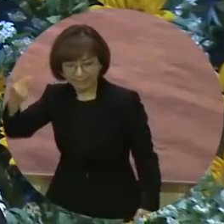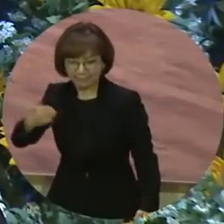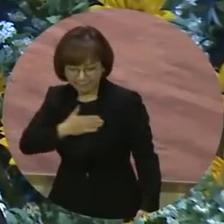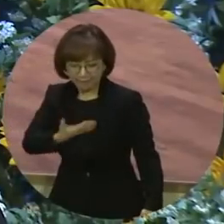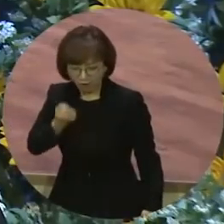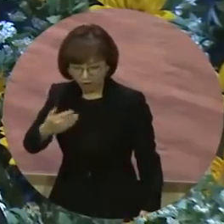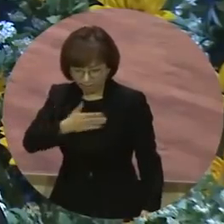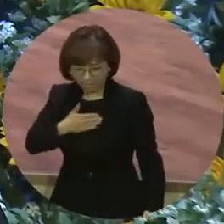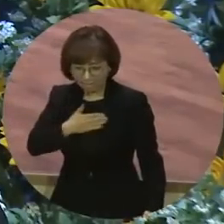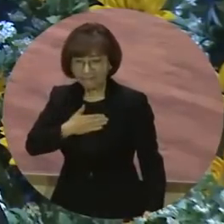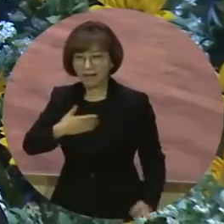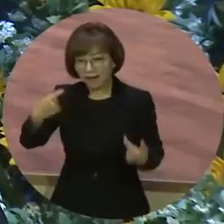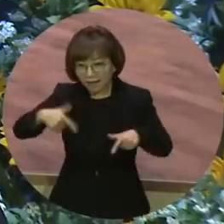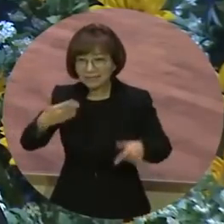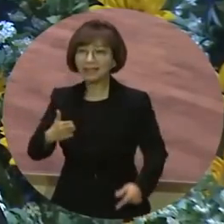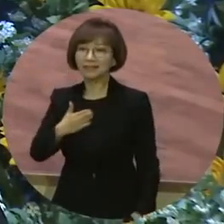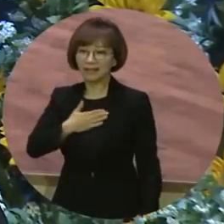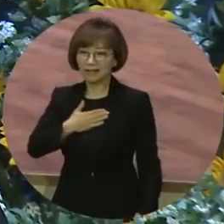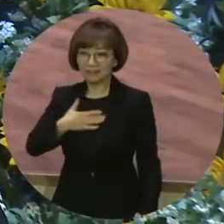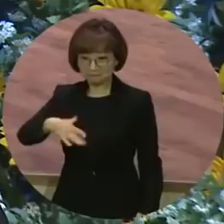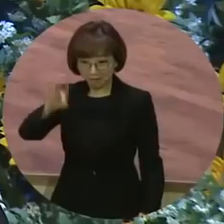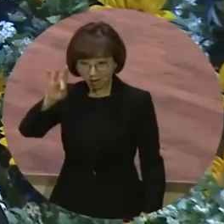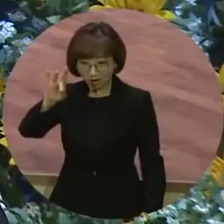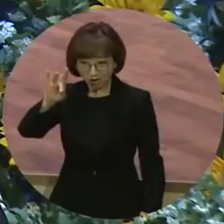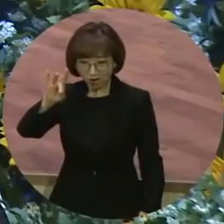경험, 나중심.